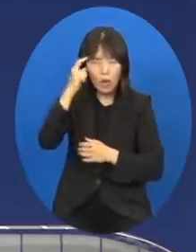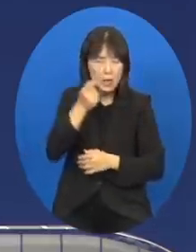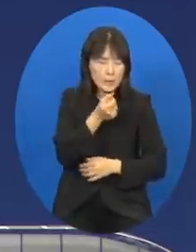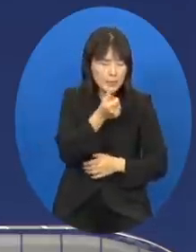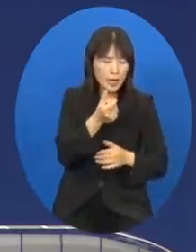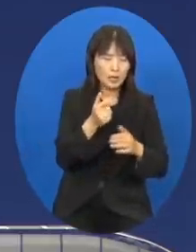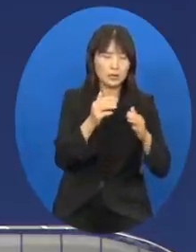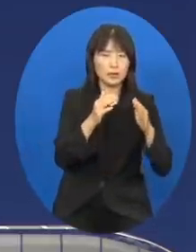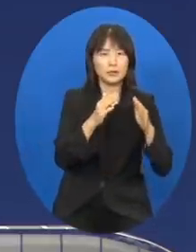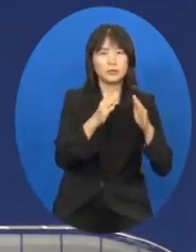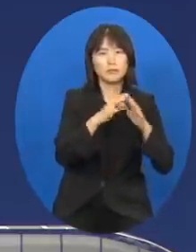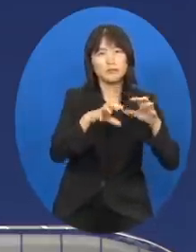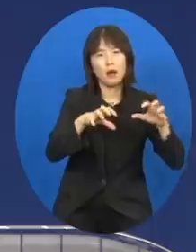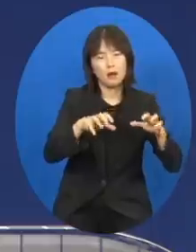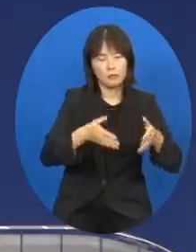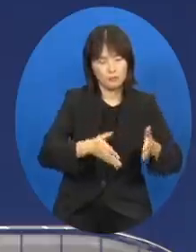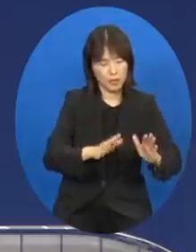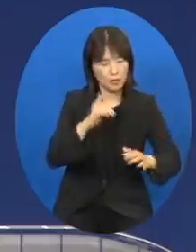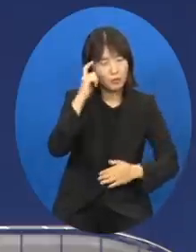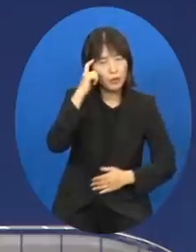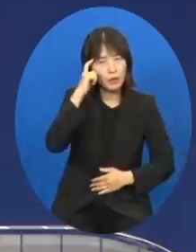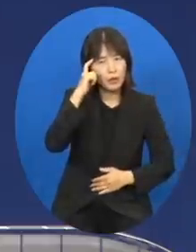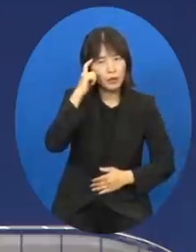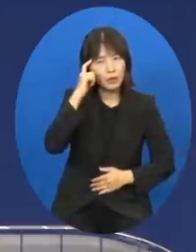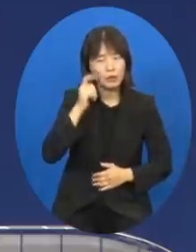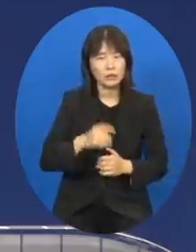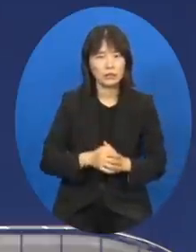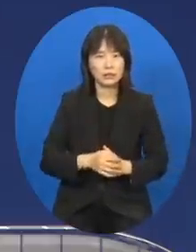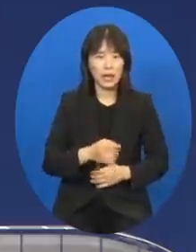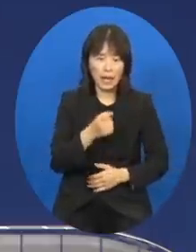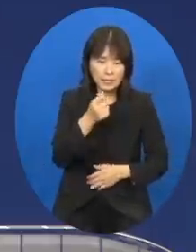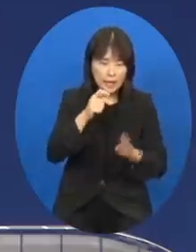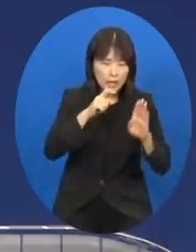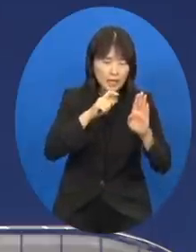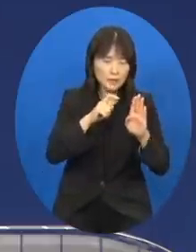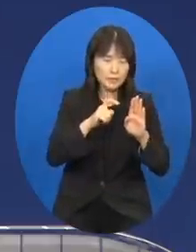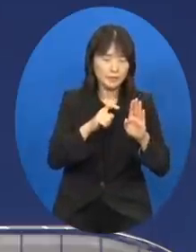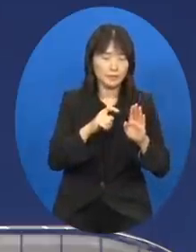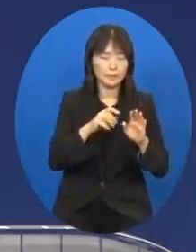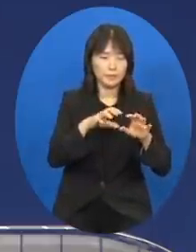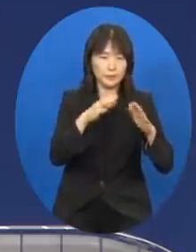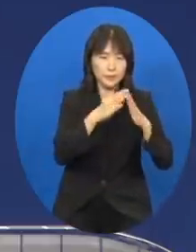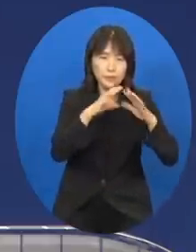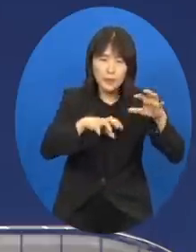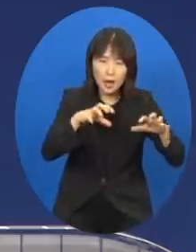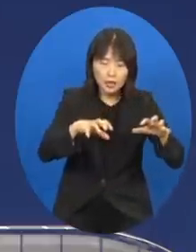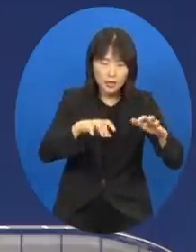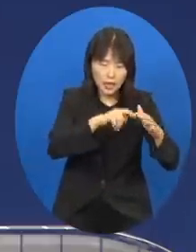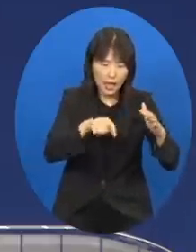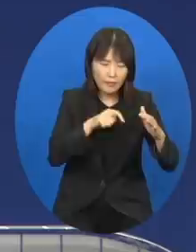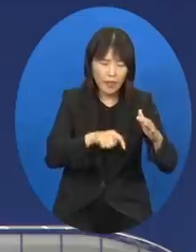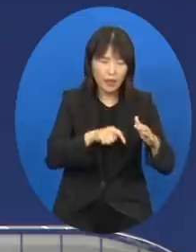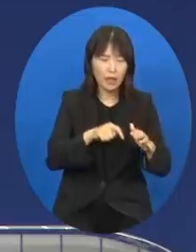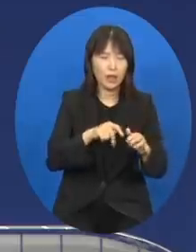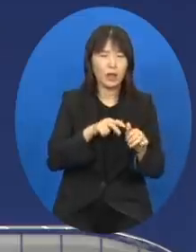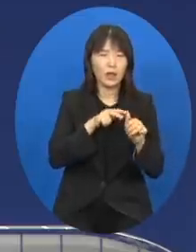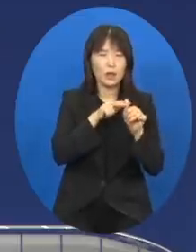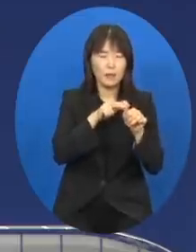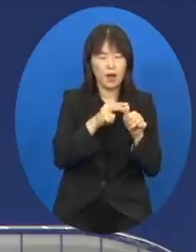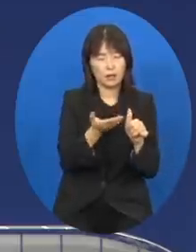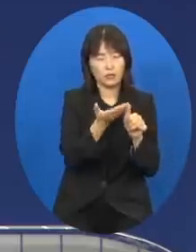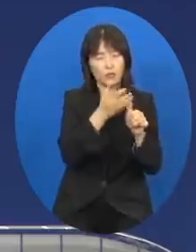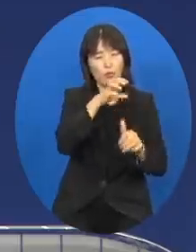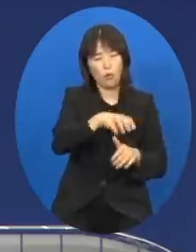마을에 태어나시지? 아, 그 작은 마을일 정도가 아니고 그 베들레헴의 또 마구간에서 태어나셨어요.